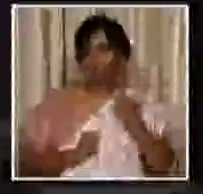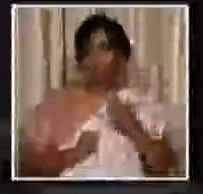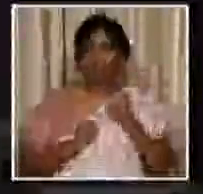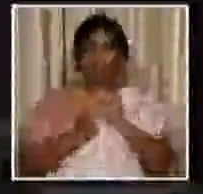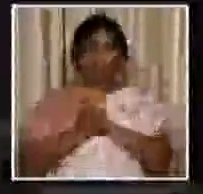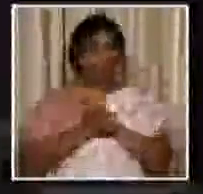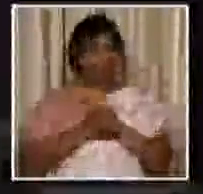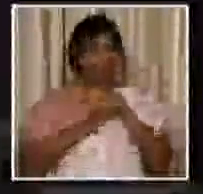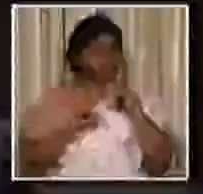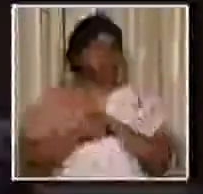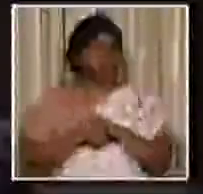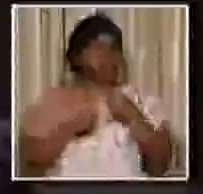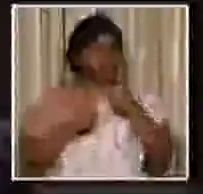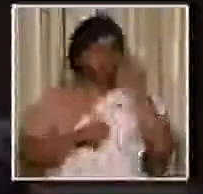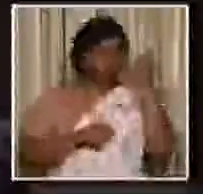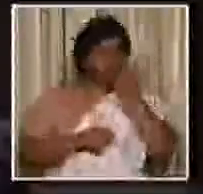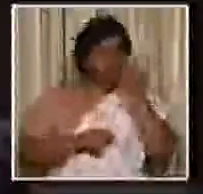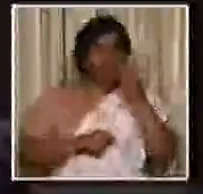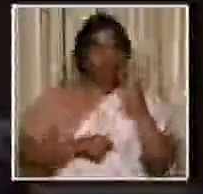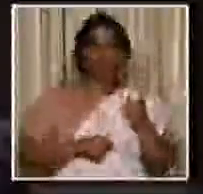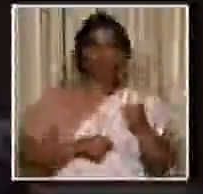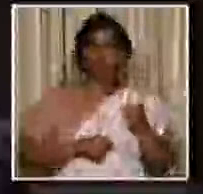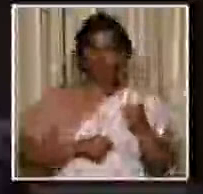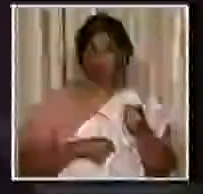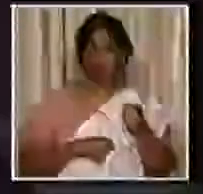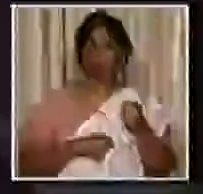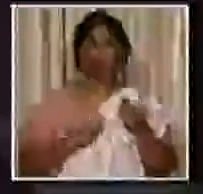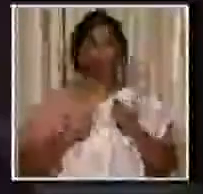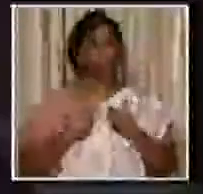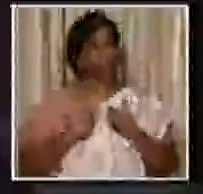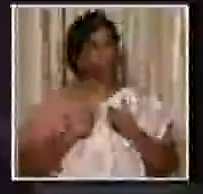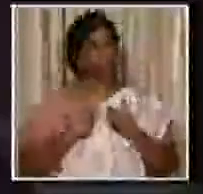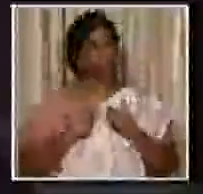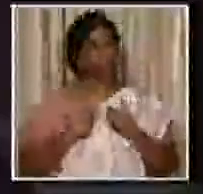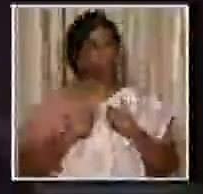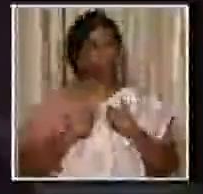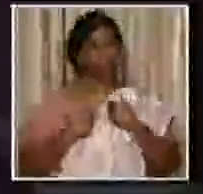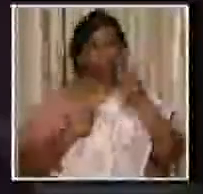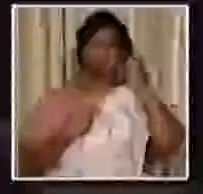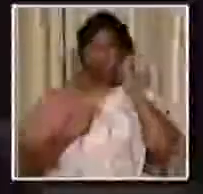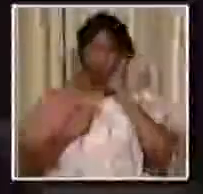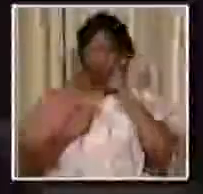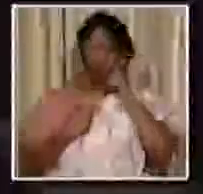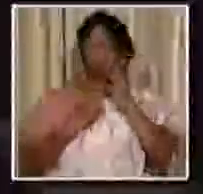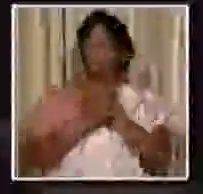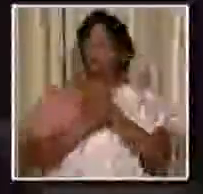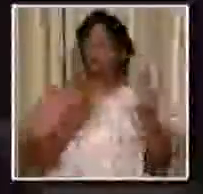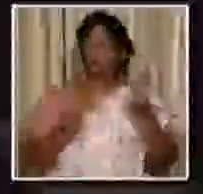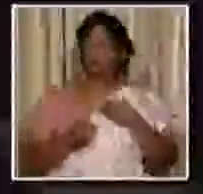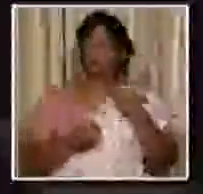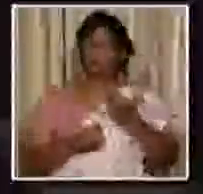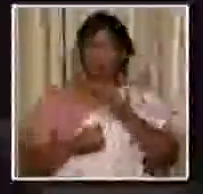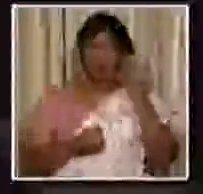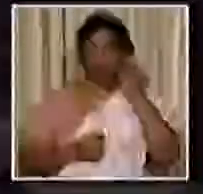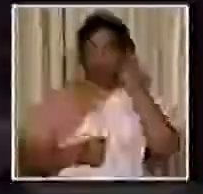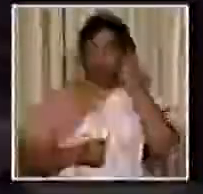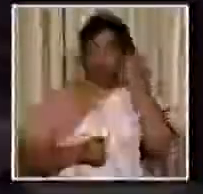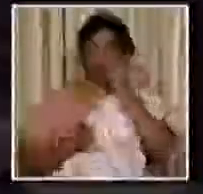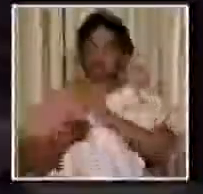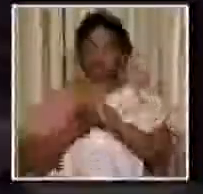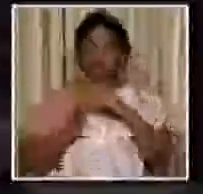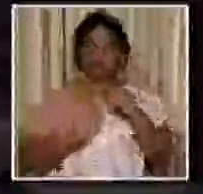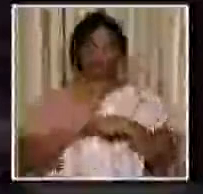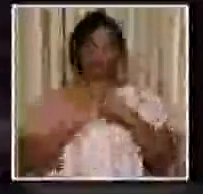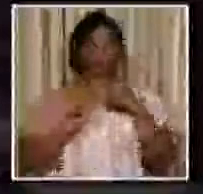චමිල් සෙල්වම් ඉන්න තැන හරියට හොයාගෙන අපිට ඒ ත්‍රස්තවාදීන් විනාශ කරන්න පුළුවන් බුද්ධි සේවාවක් මේ රට